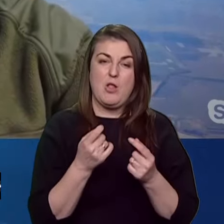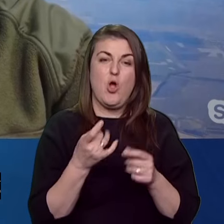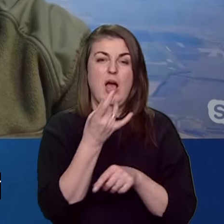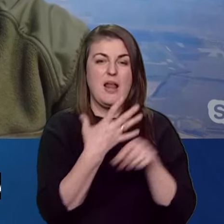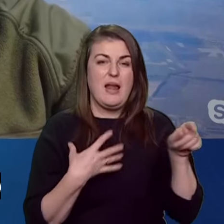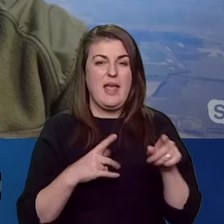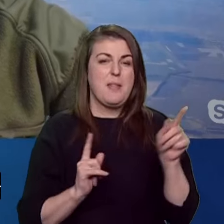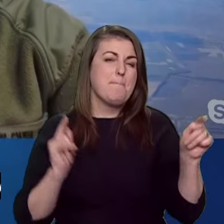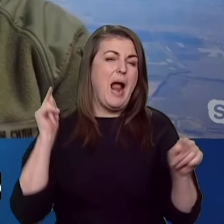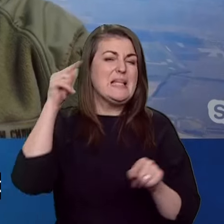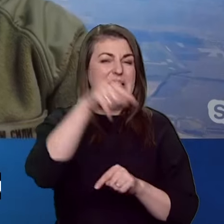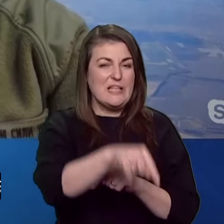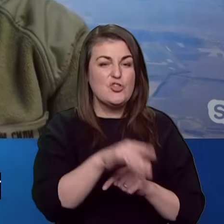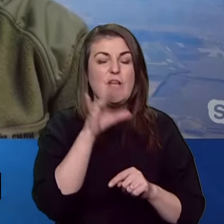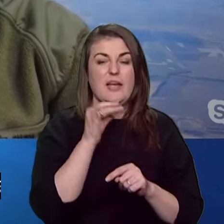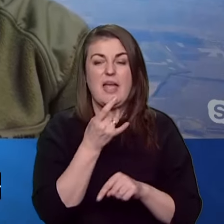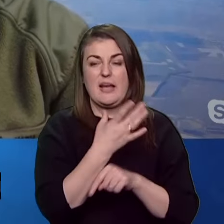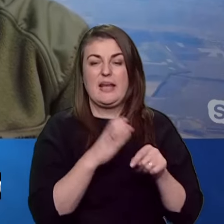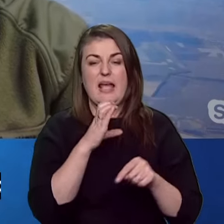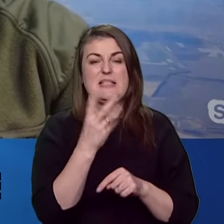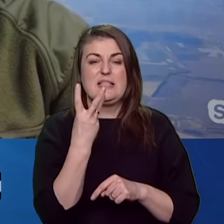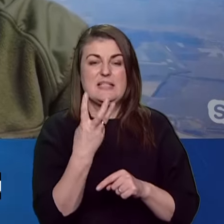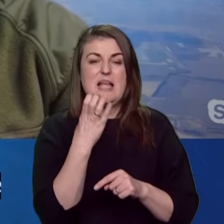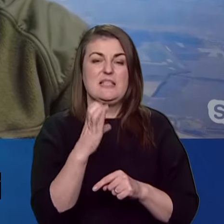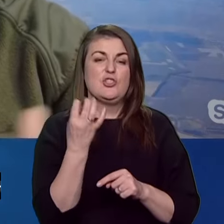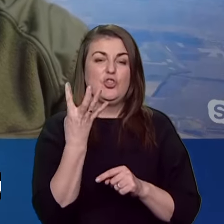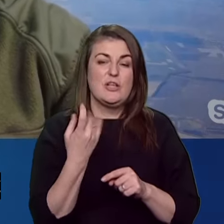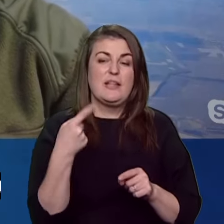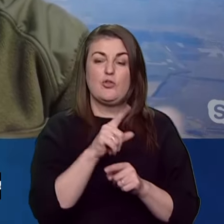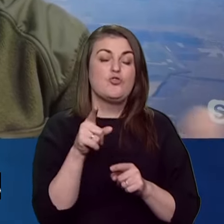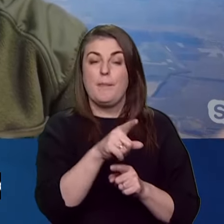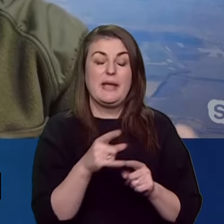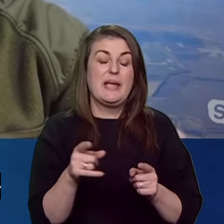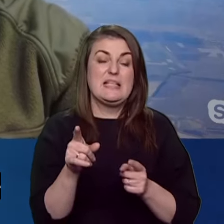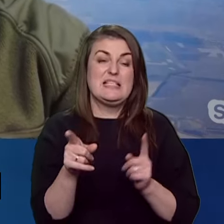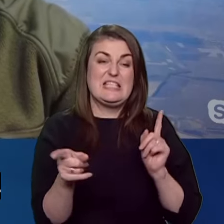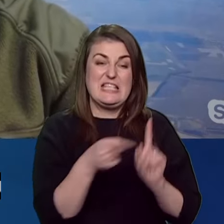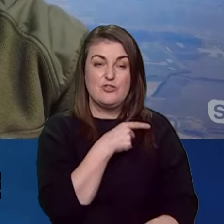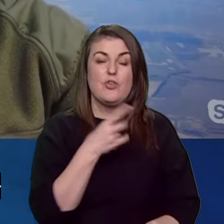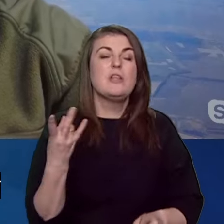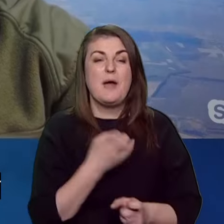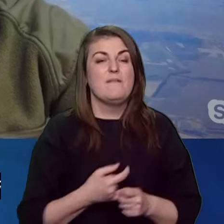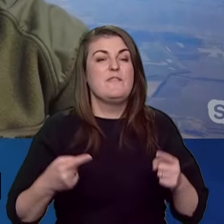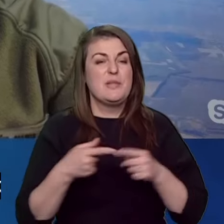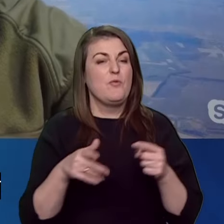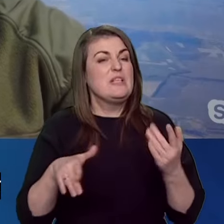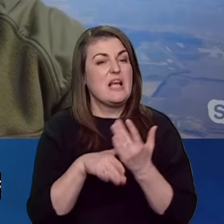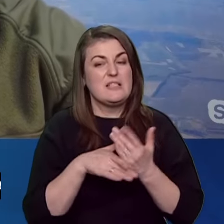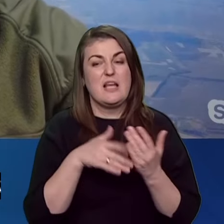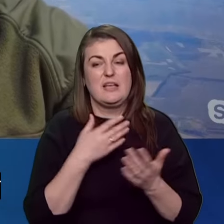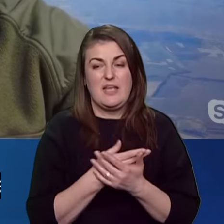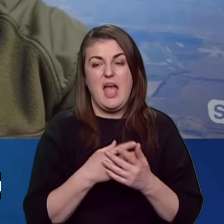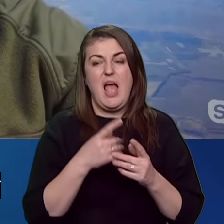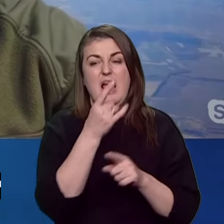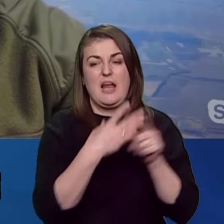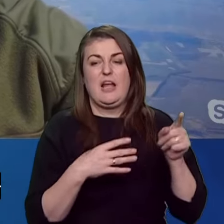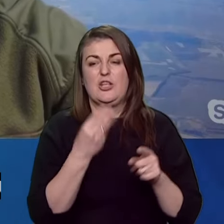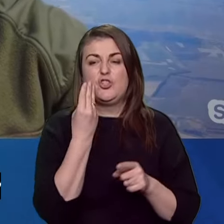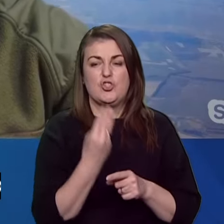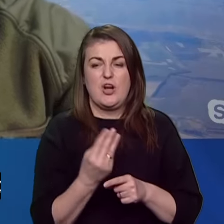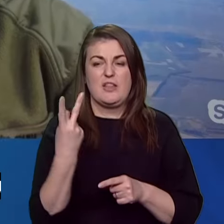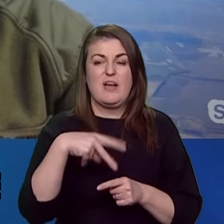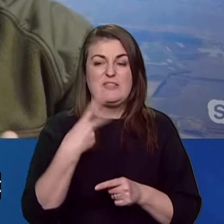ракет балістичних і ракет С-300, С-400. Для того, щоб їх знищувати, потрібні відповідні засоби. Є ракети Х-22,